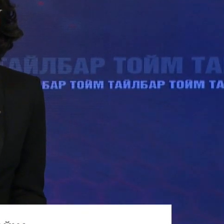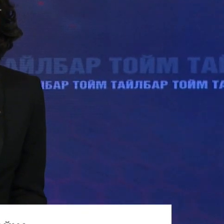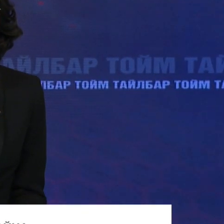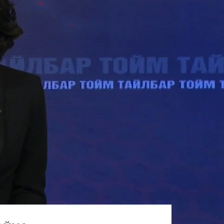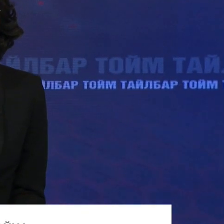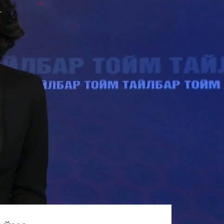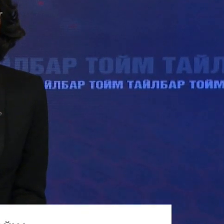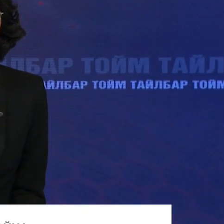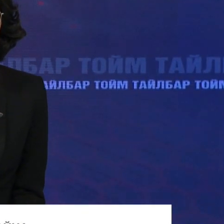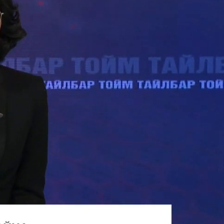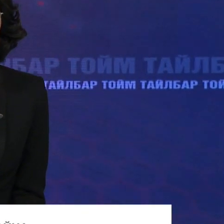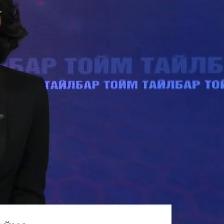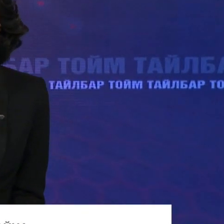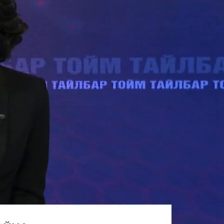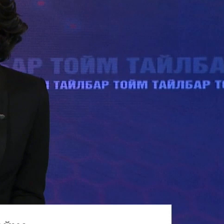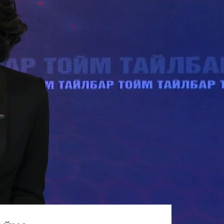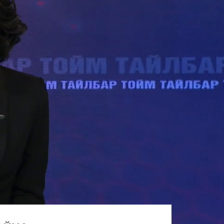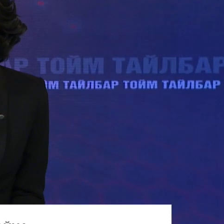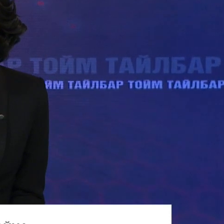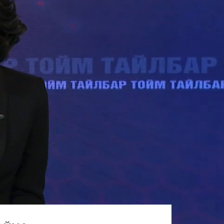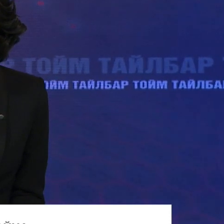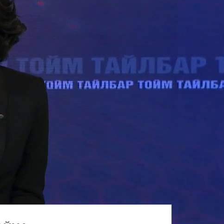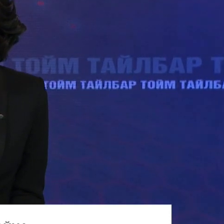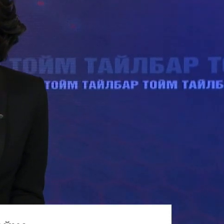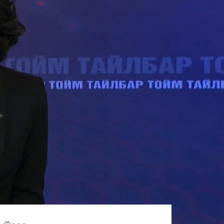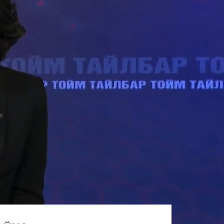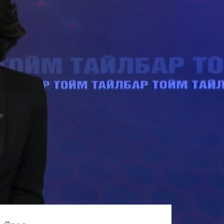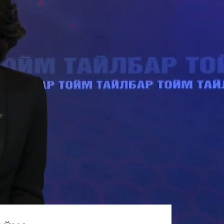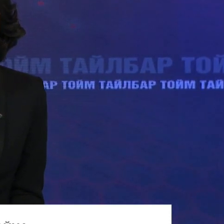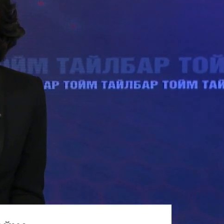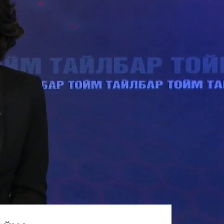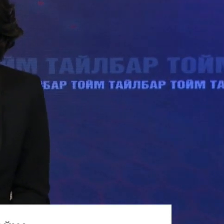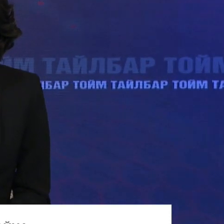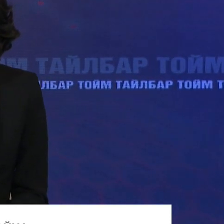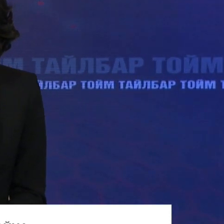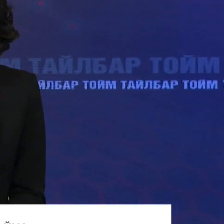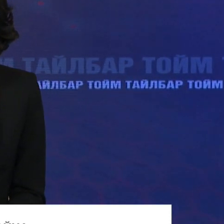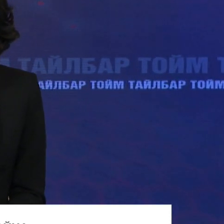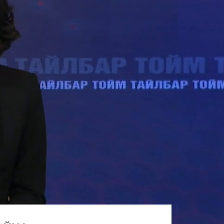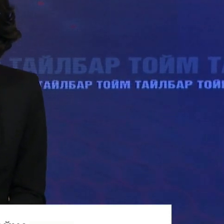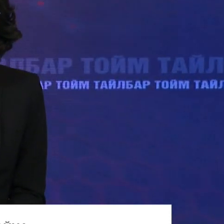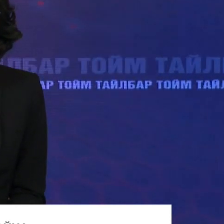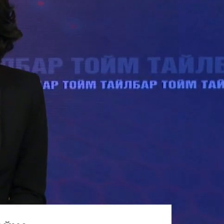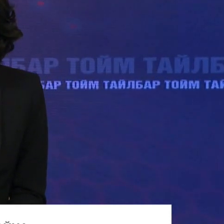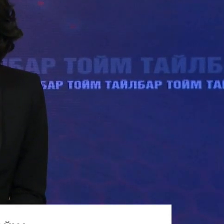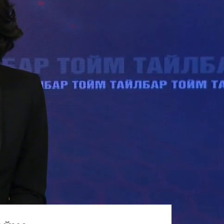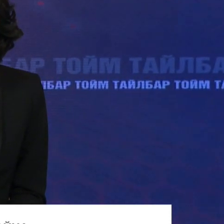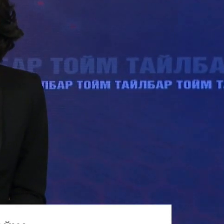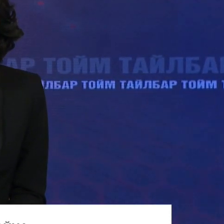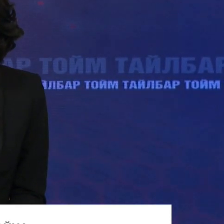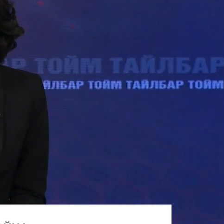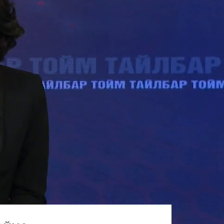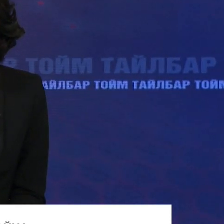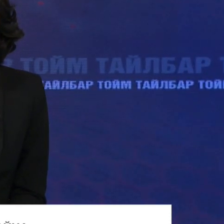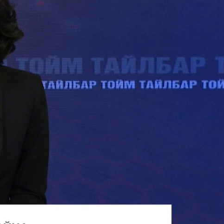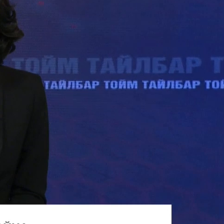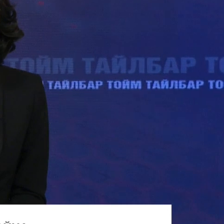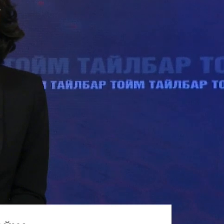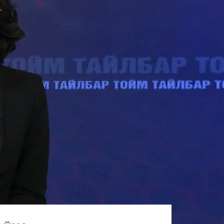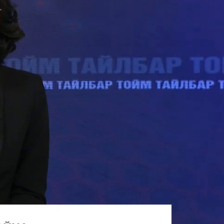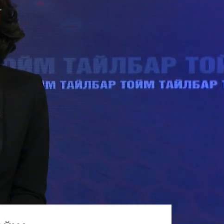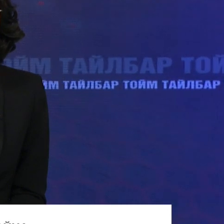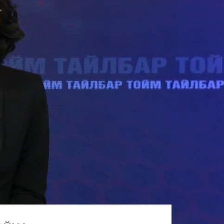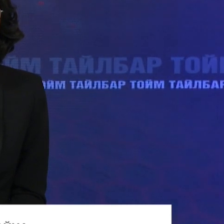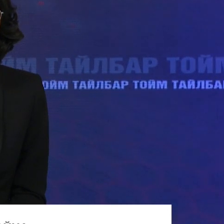холбоотой асуудлаар хилцсэн байна. Манай бас 2023 онд 2 бондын үрийг эргэн төлөх ёстой. Нийт Европын сэргэн